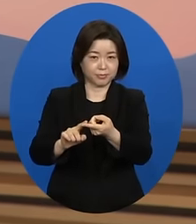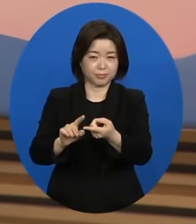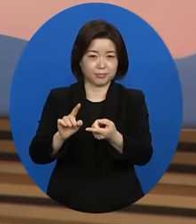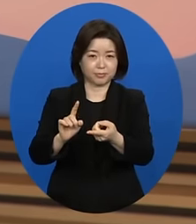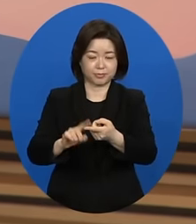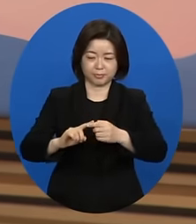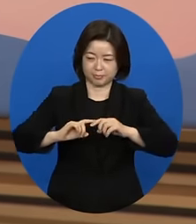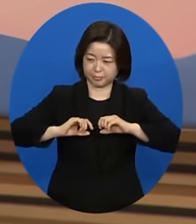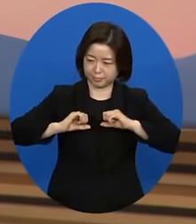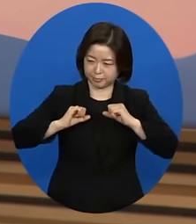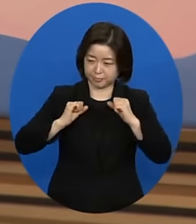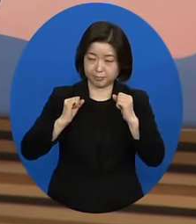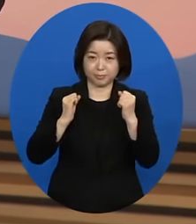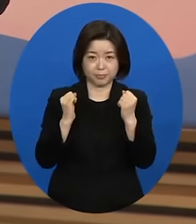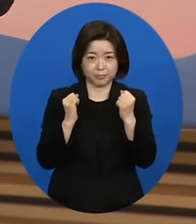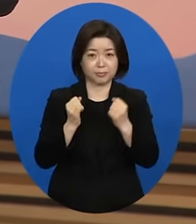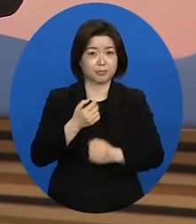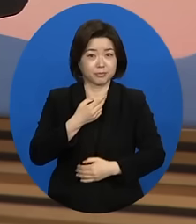순종하지